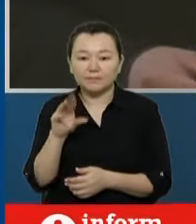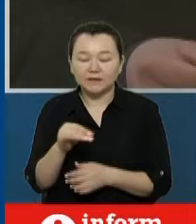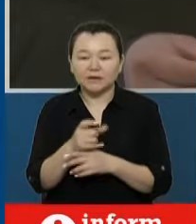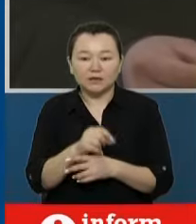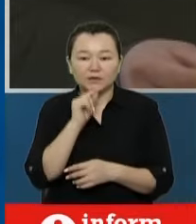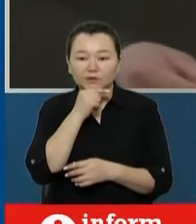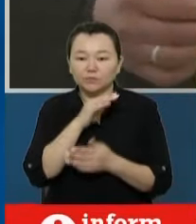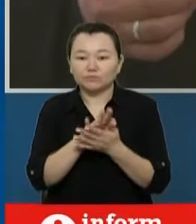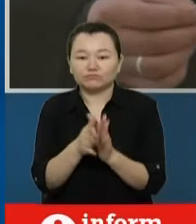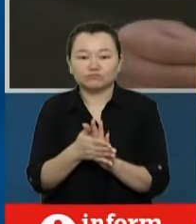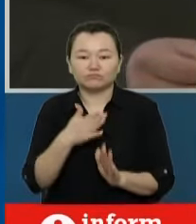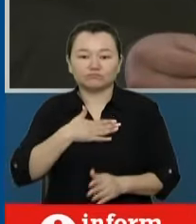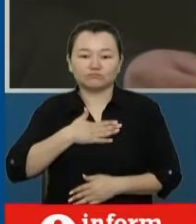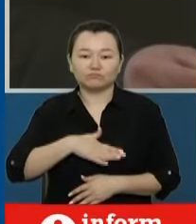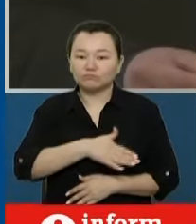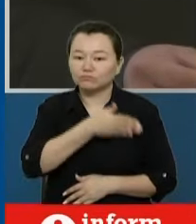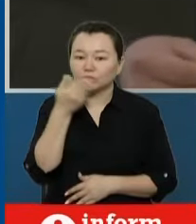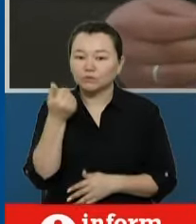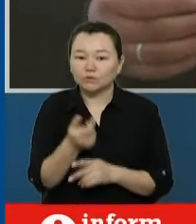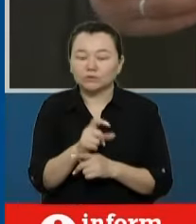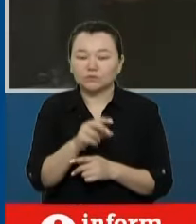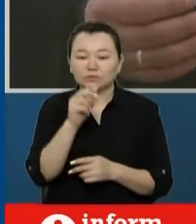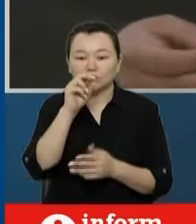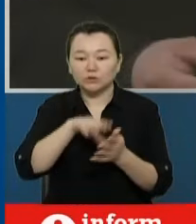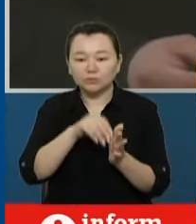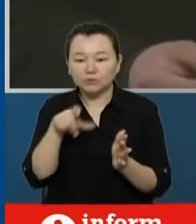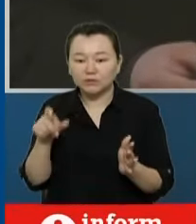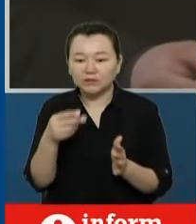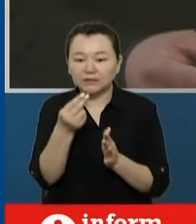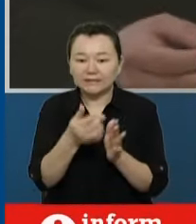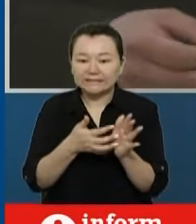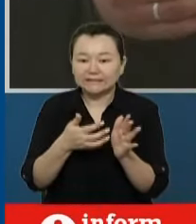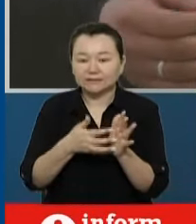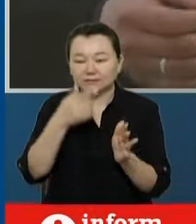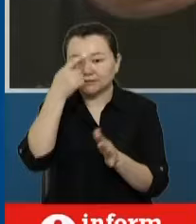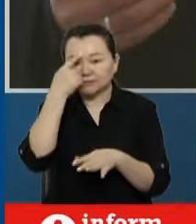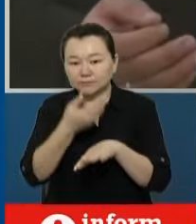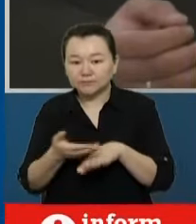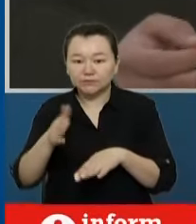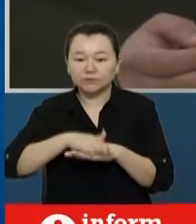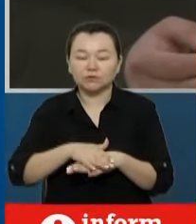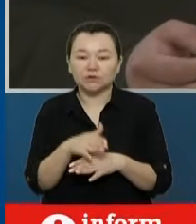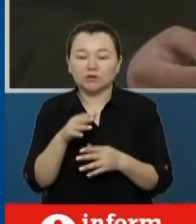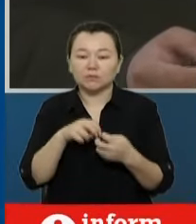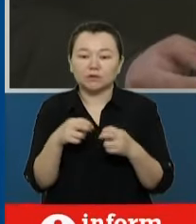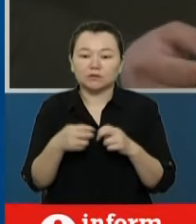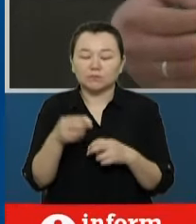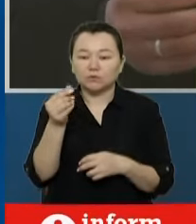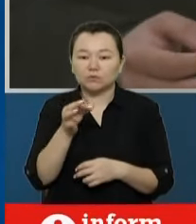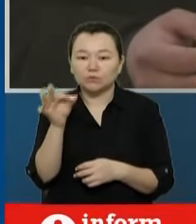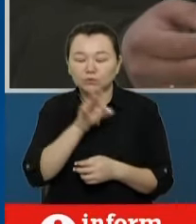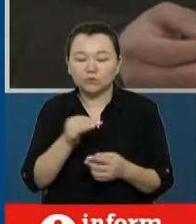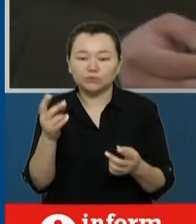мәз емес деп отыр. Өйткені депутаттар бюджетті қабылдарда қаражатты жеткізе алмай қиналған. Әсіресе қаржы қорғаныс саласына қажетті